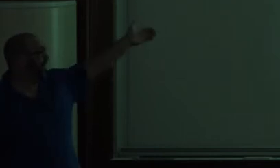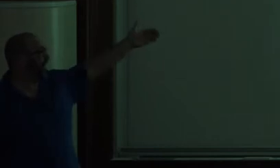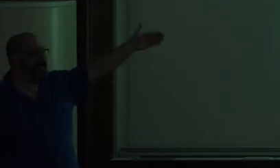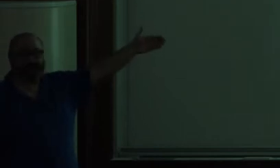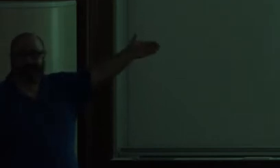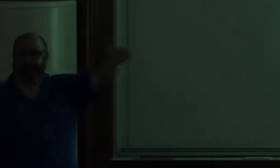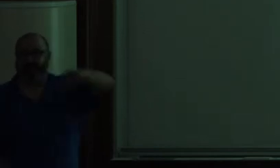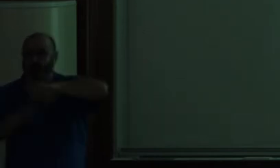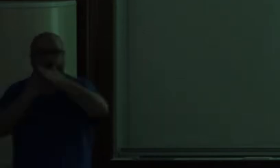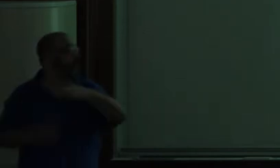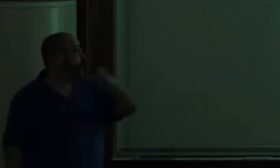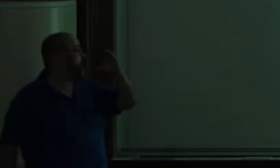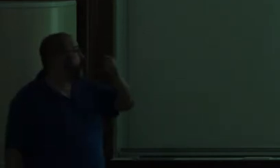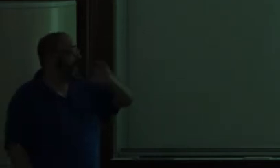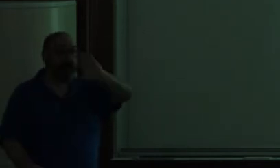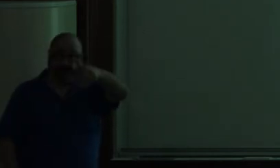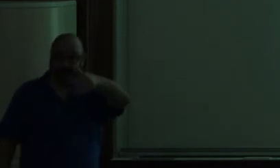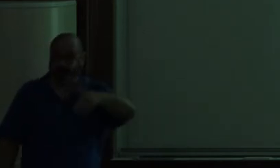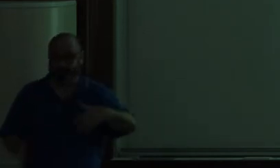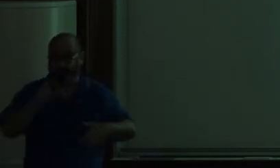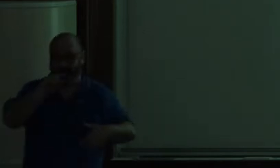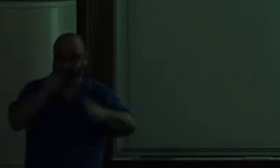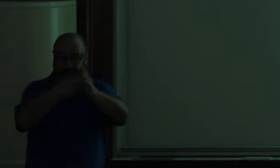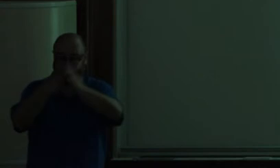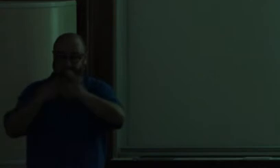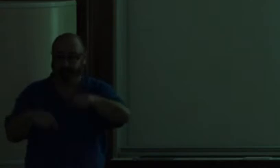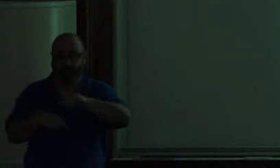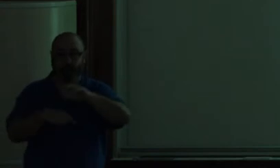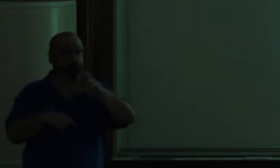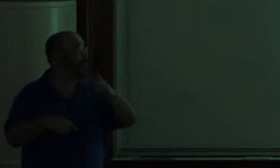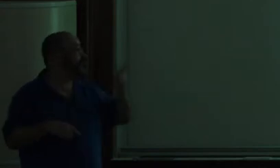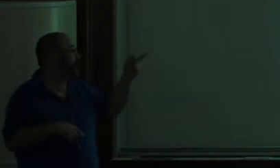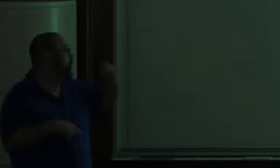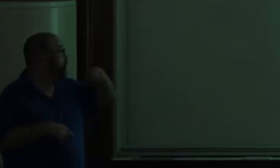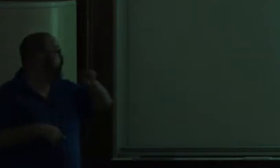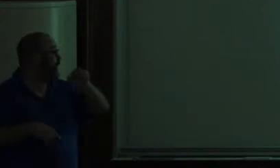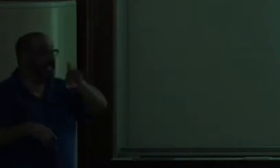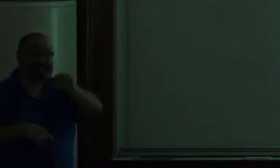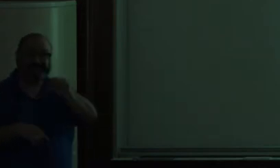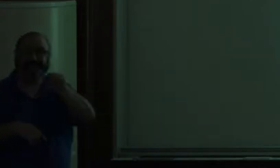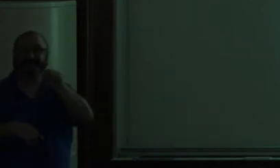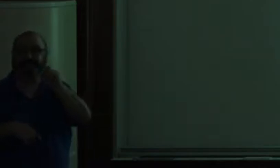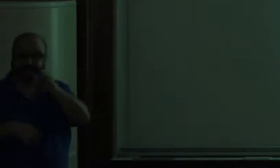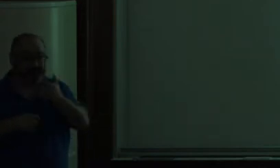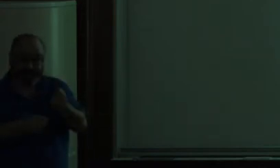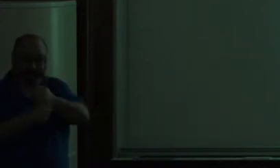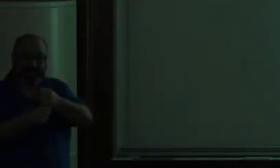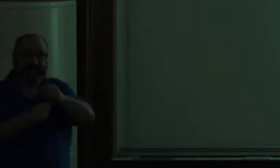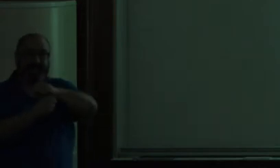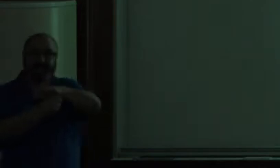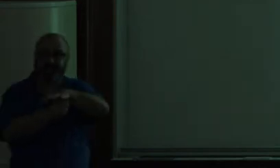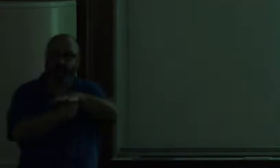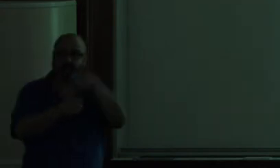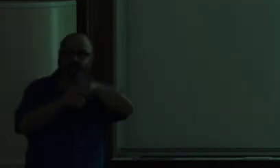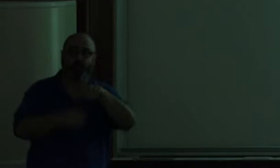manière générale les ORM, vous allez voir qu'on a des itérables partout, hein, on fait des query sets et ce genre de choses. Vous écrivez un petit serveur web, bah, en Python, le standard c'est du